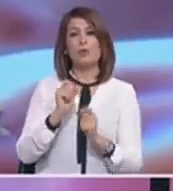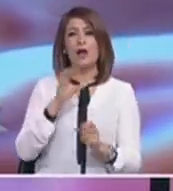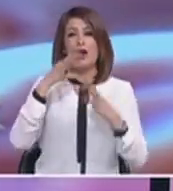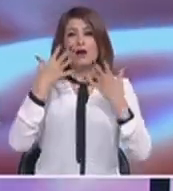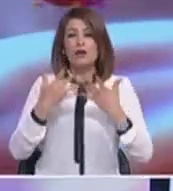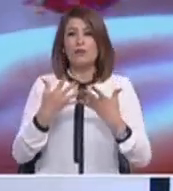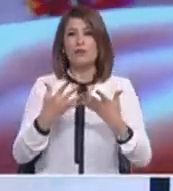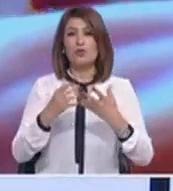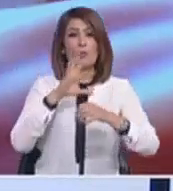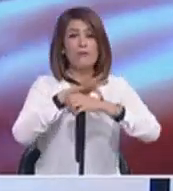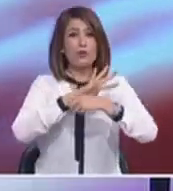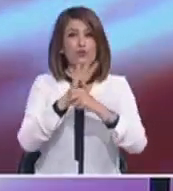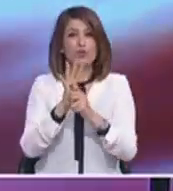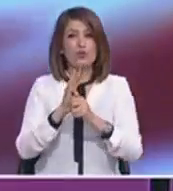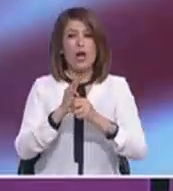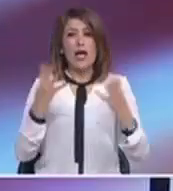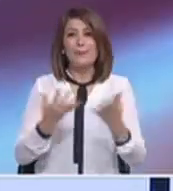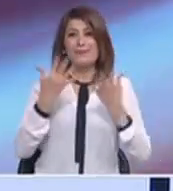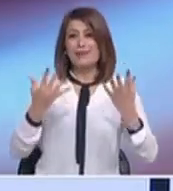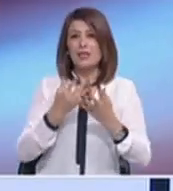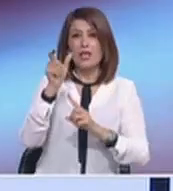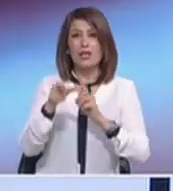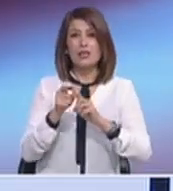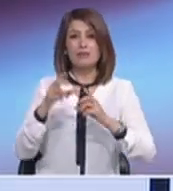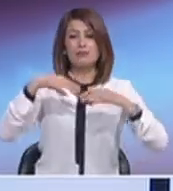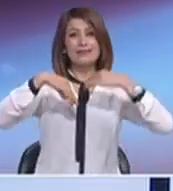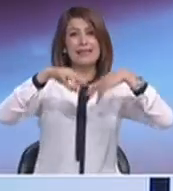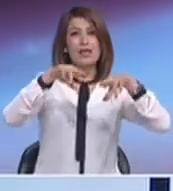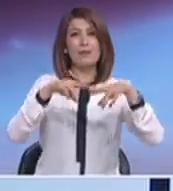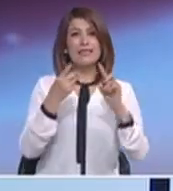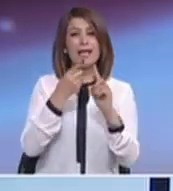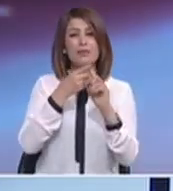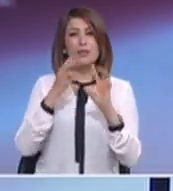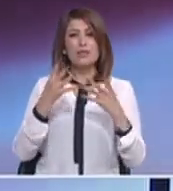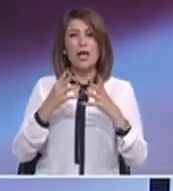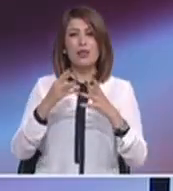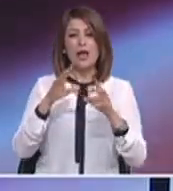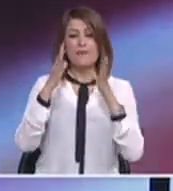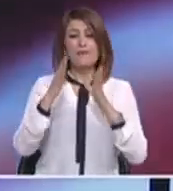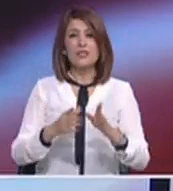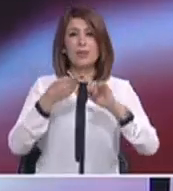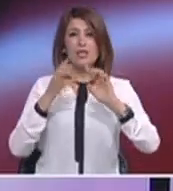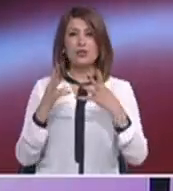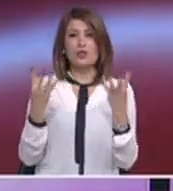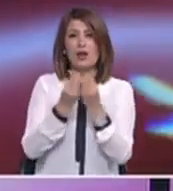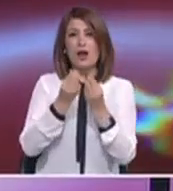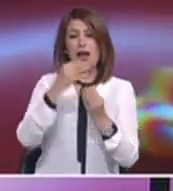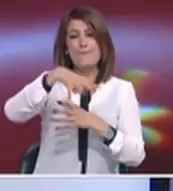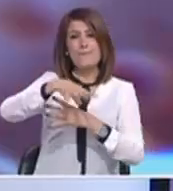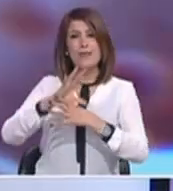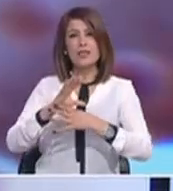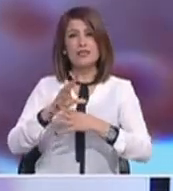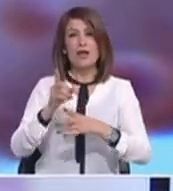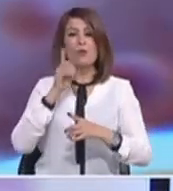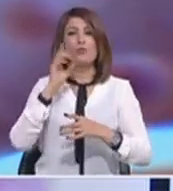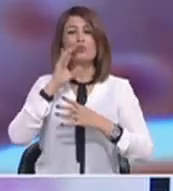والتحضيرات الناس اللي حضرت المسلك الخاص بالنسبه الى مستشفى وسيله وتحديدا مركز التوليد وطب